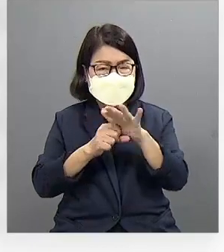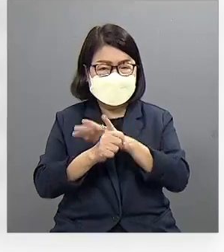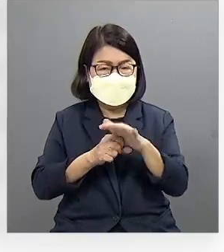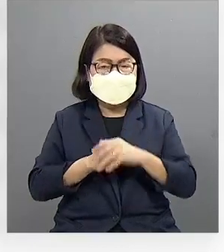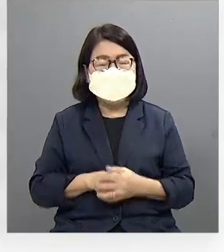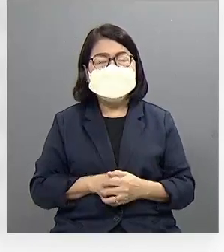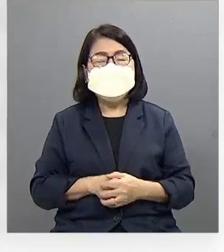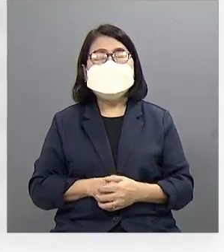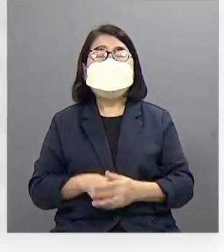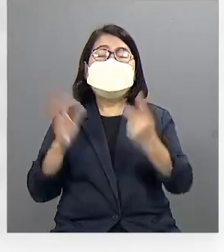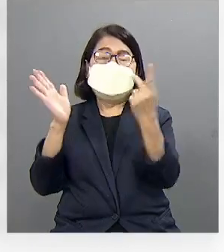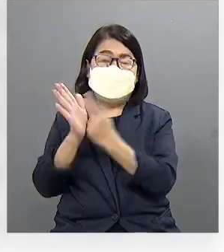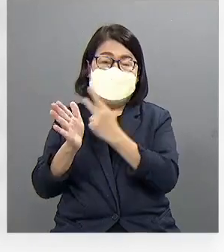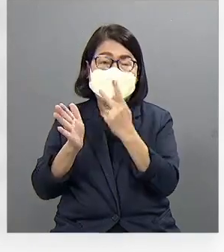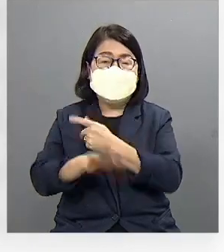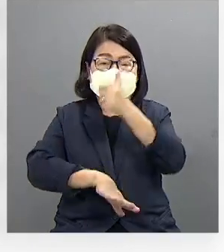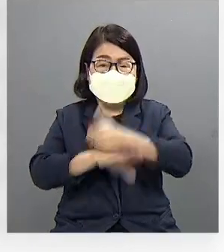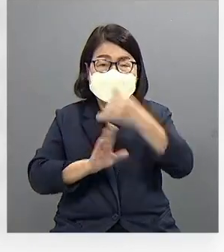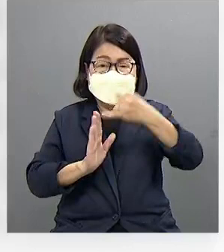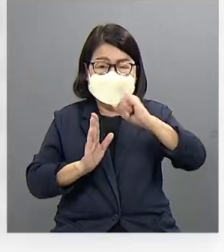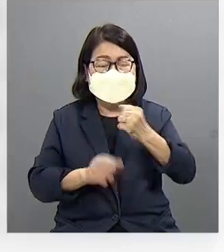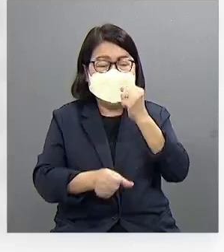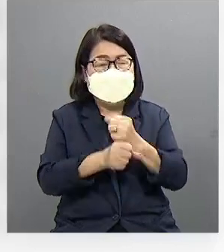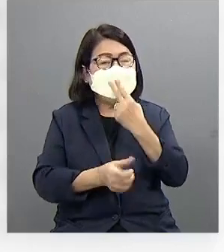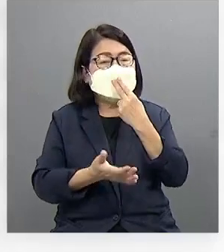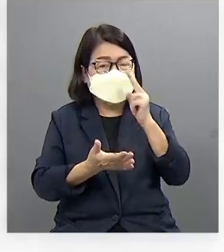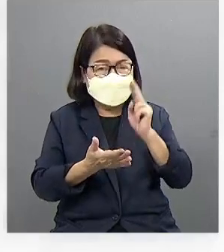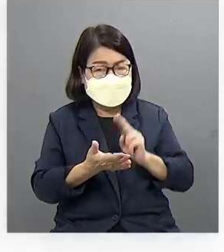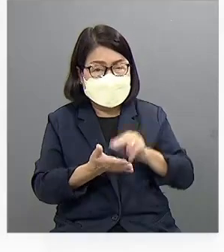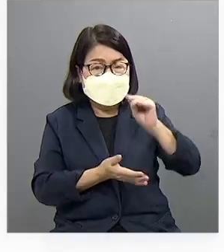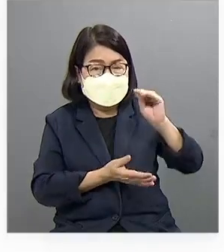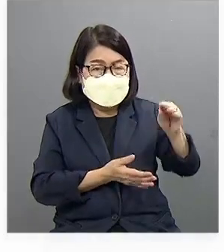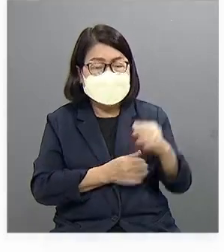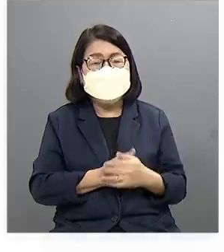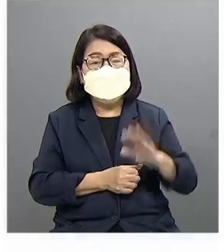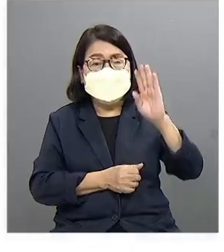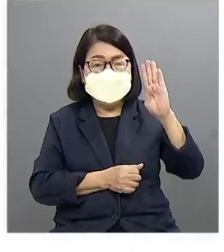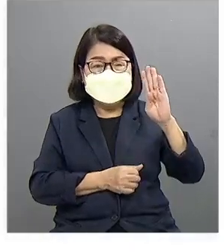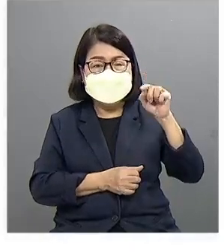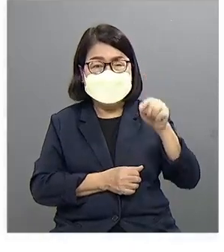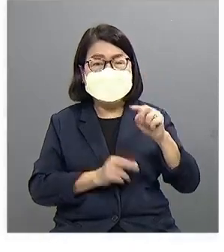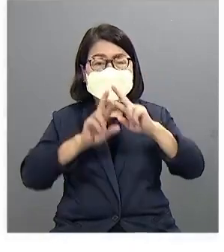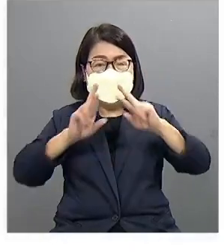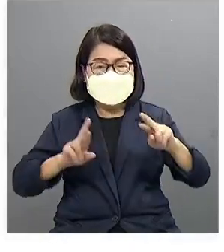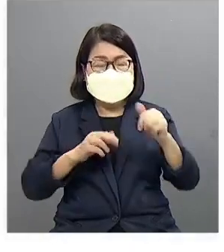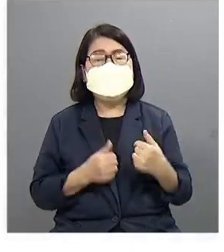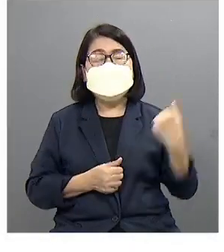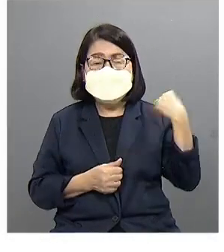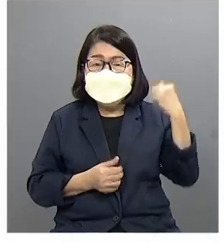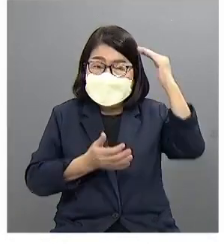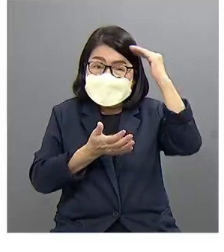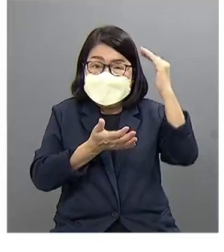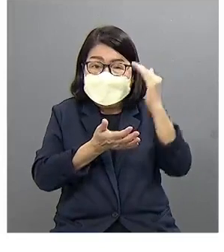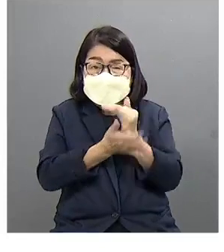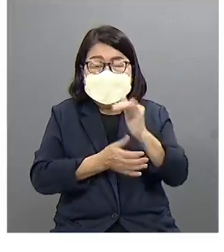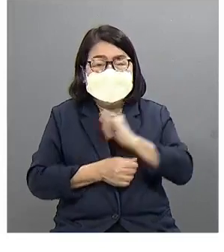ก็มีการออกหนังสือแจ้งถึงกรรมการผู้จัดการบริษัทเอกชนค่ะหลังมีเจ้าหน้าที่ชุดเฉพาะกิจกรมการปกครองเนี่ยเขาไปบุก